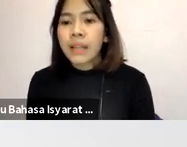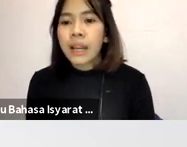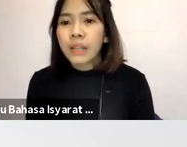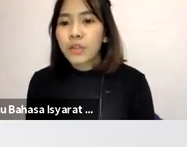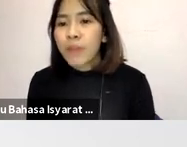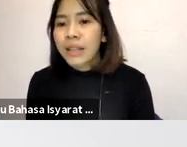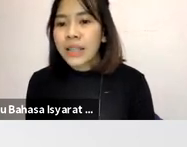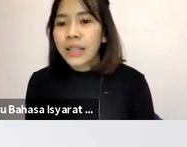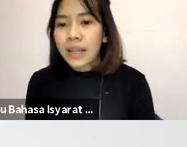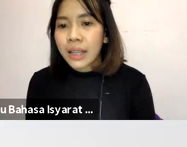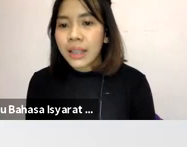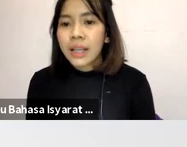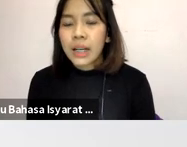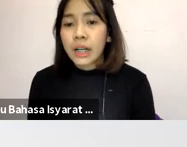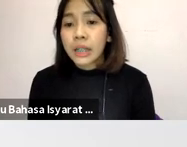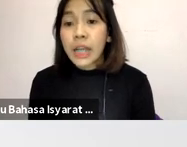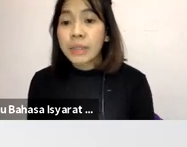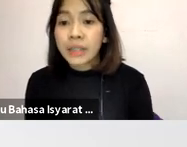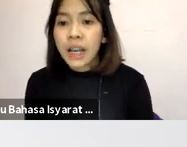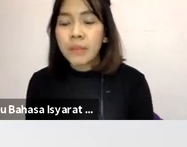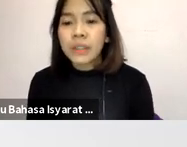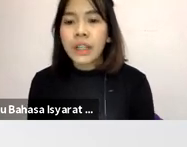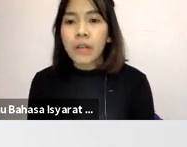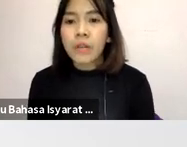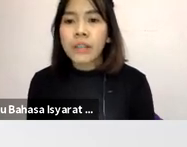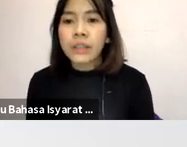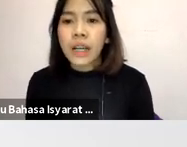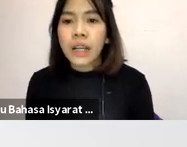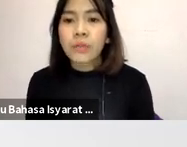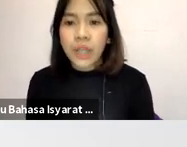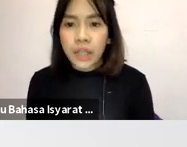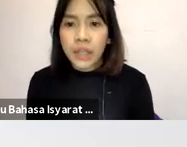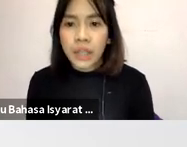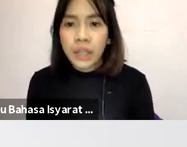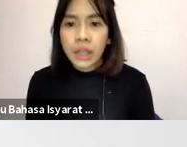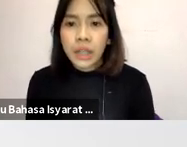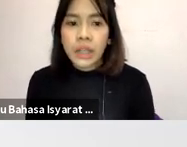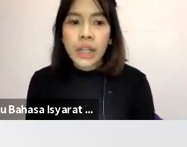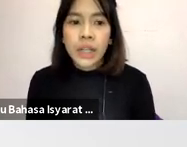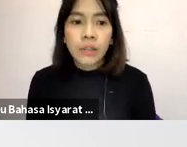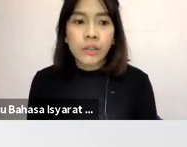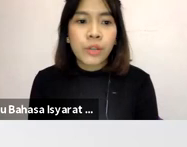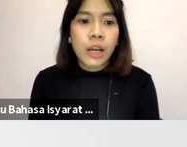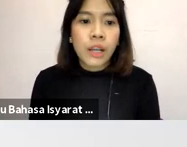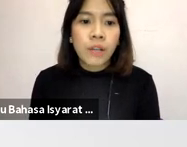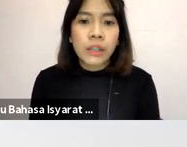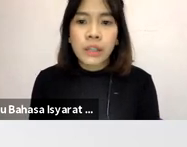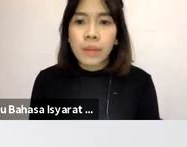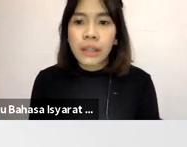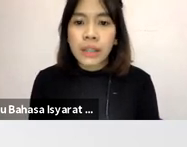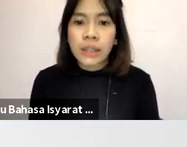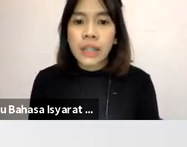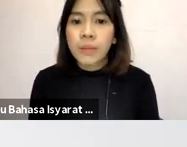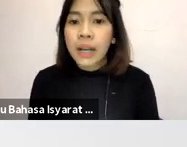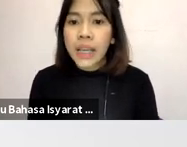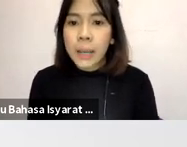mendatangkan juru bahasa isyarat tidak bisa bisa dilakukan secara luring jadi terus juga regulasi yang